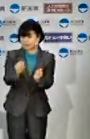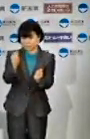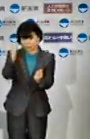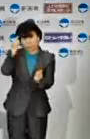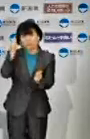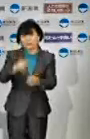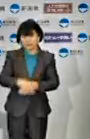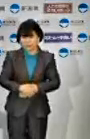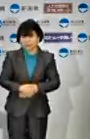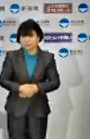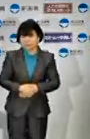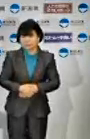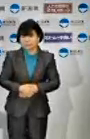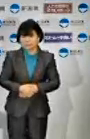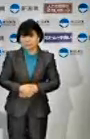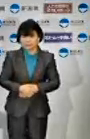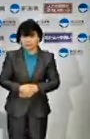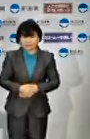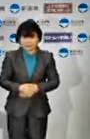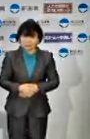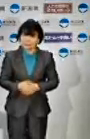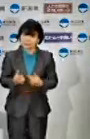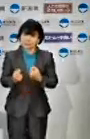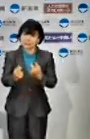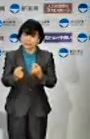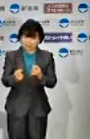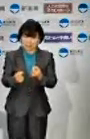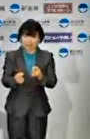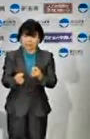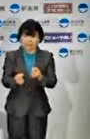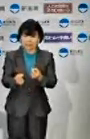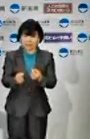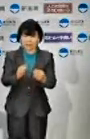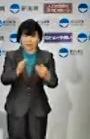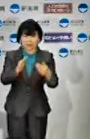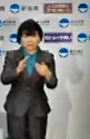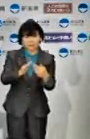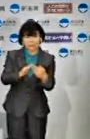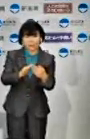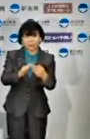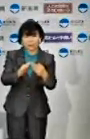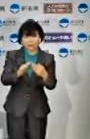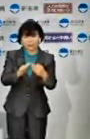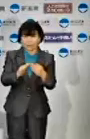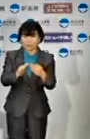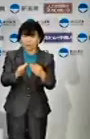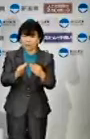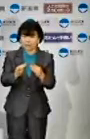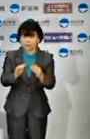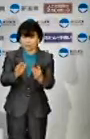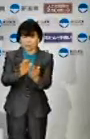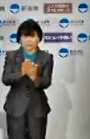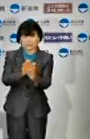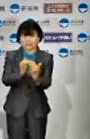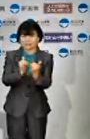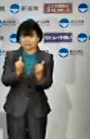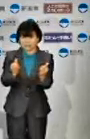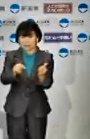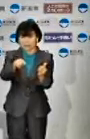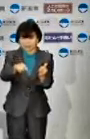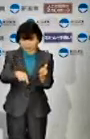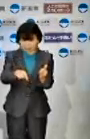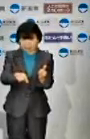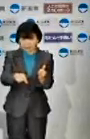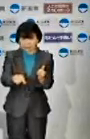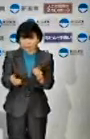。まだそうですね、濃厚接触者で自宅待機になった人とかですね、入れると、数